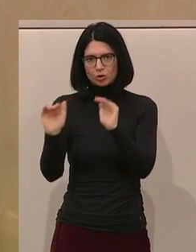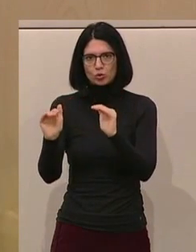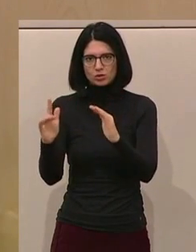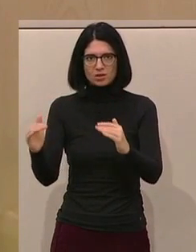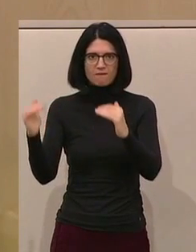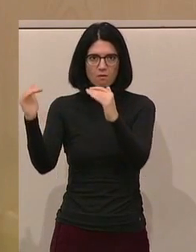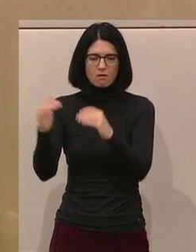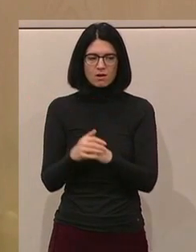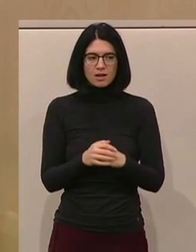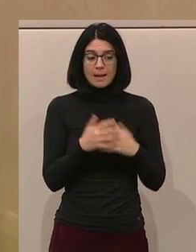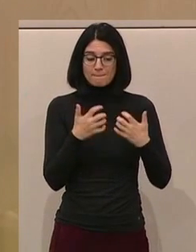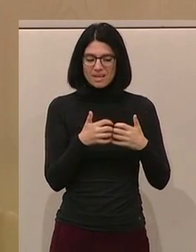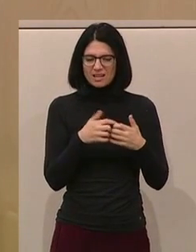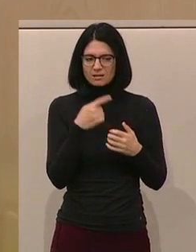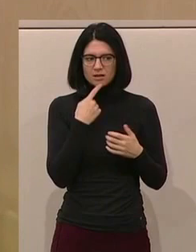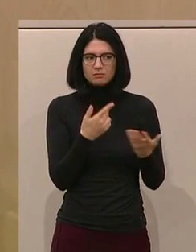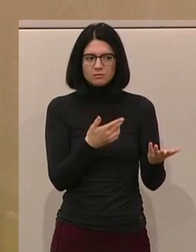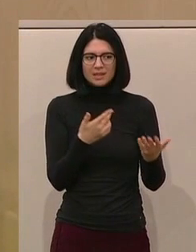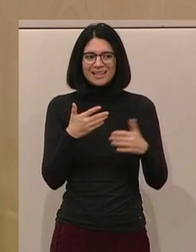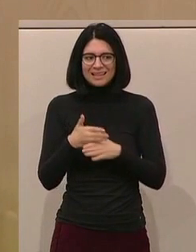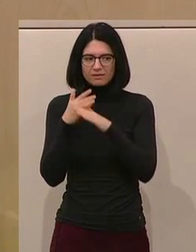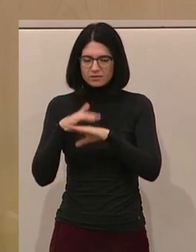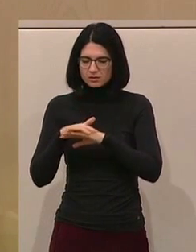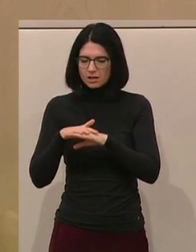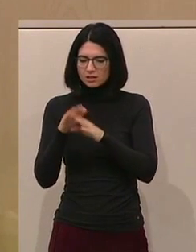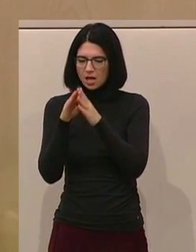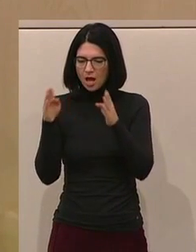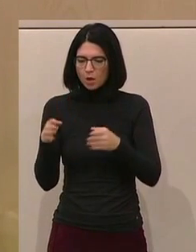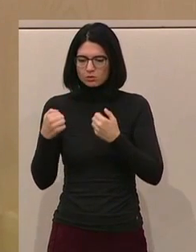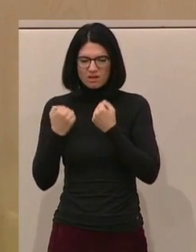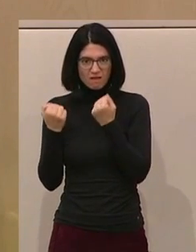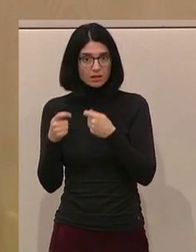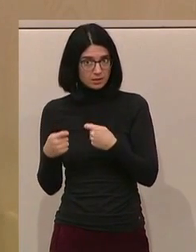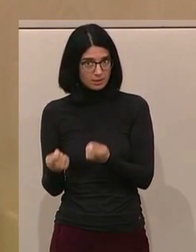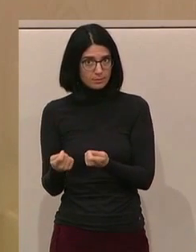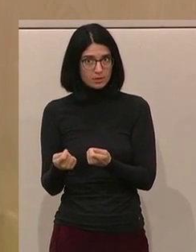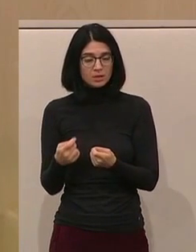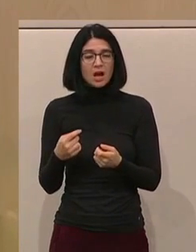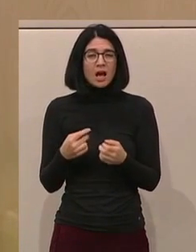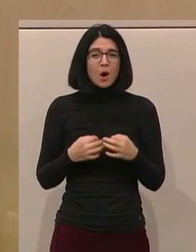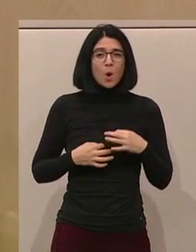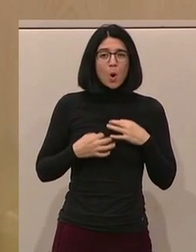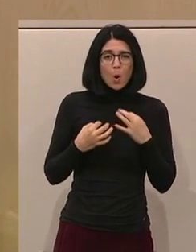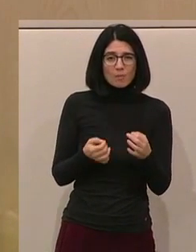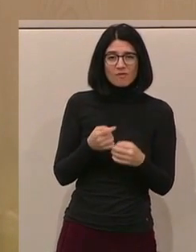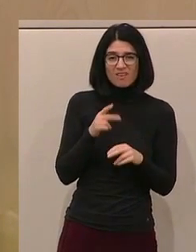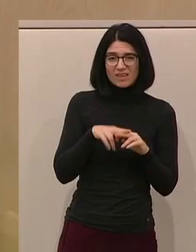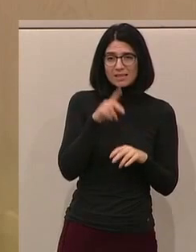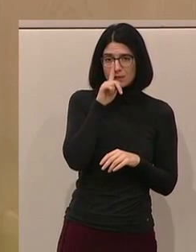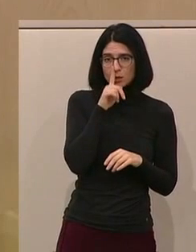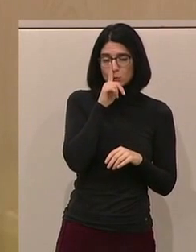Etwa kritisiert der Bericht, dass es wohl ein gutes Hilfsnetz für häusliche Gewalt gibt, aber die Opfer von